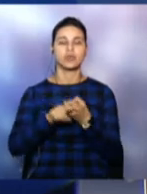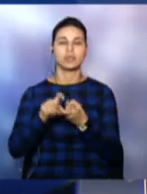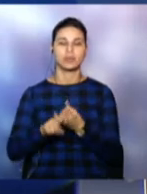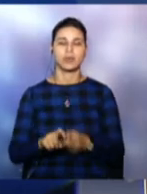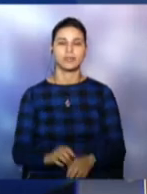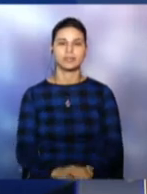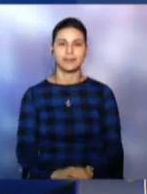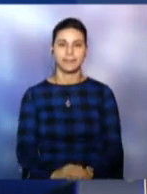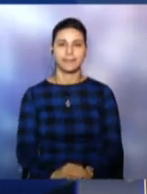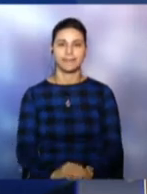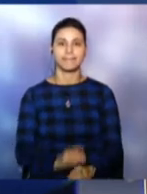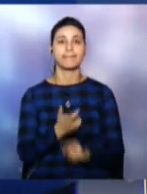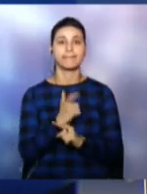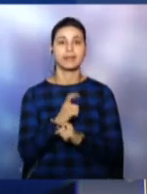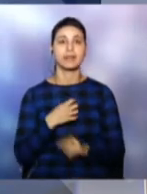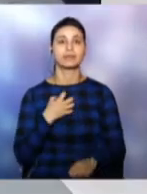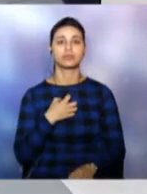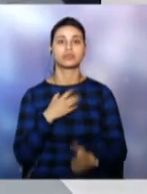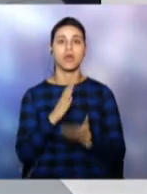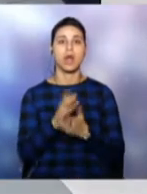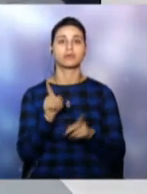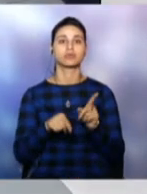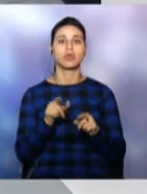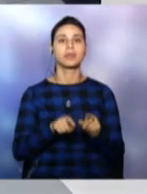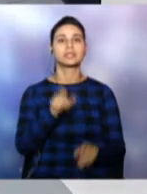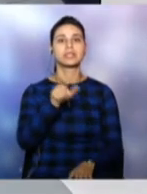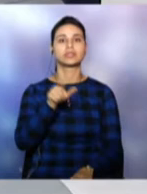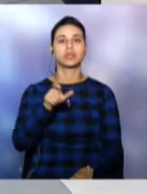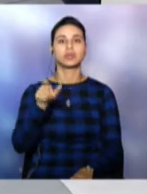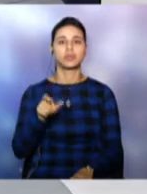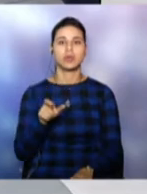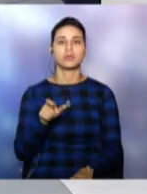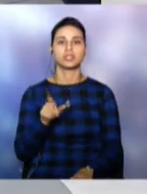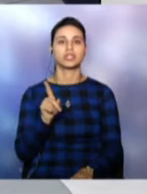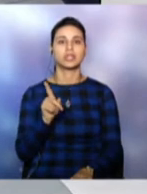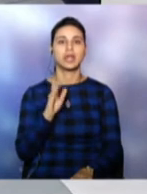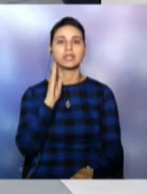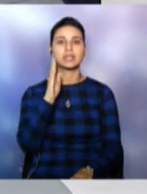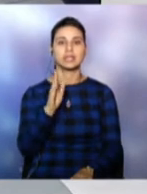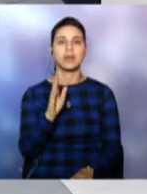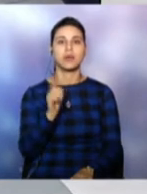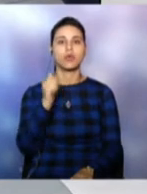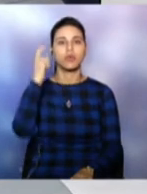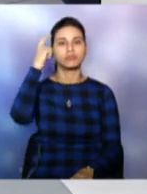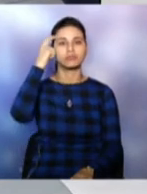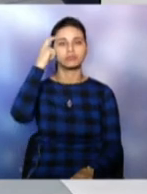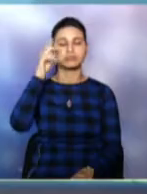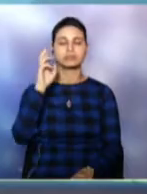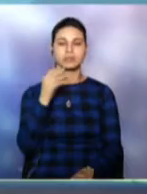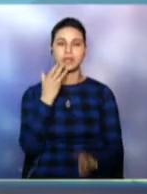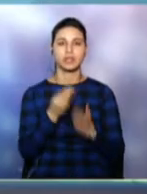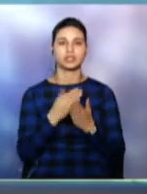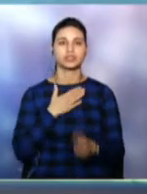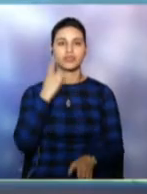დამოკიდებულებასთან. და ძალიან დიდი მნიშვნელობა აქვს ხოლმე საზოგადოებაში, რა დამოკიდებულება არის, რა მენტალიტეტია და ჩვენ